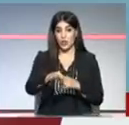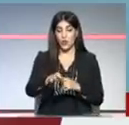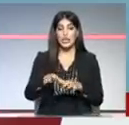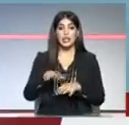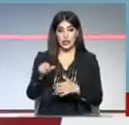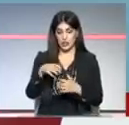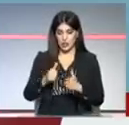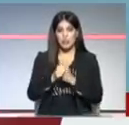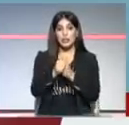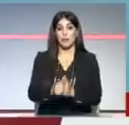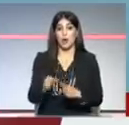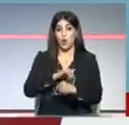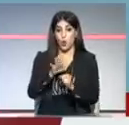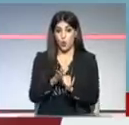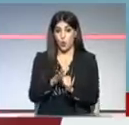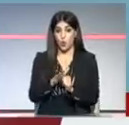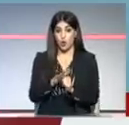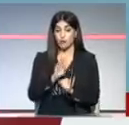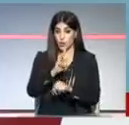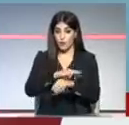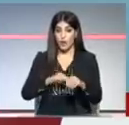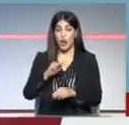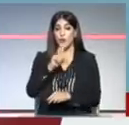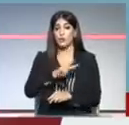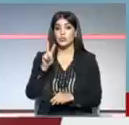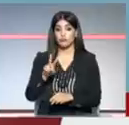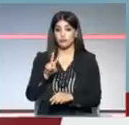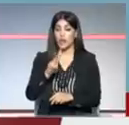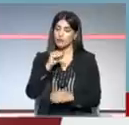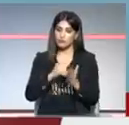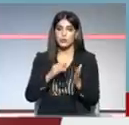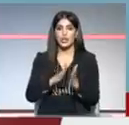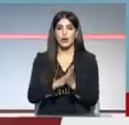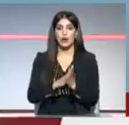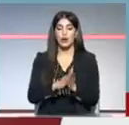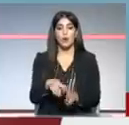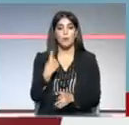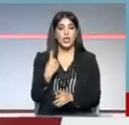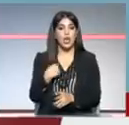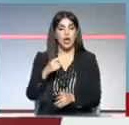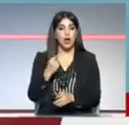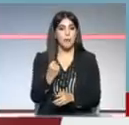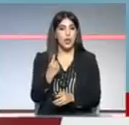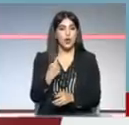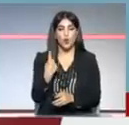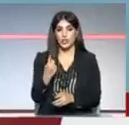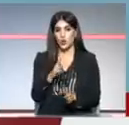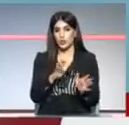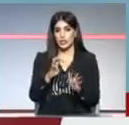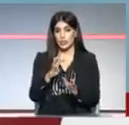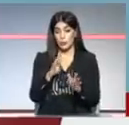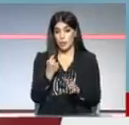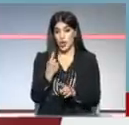تداعيات فيروس كورونا والتصدي لانتشاره بولايه بن عروس تسجيلها اليوم مائه وتسعه اصابات جديده بالفيروس